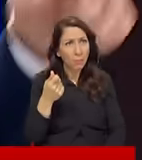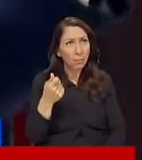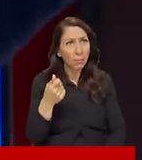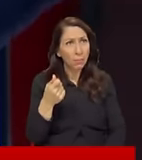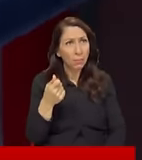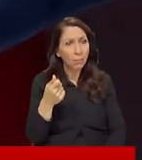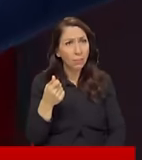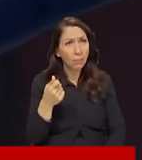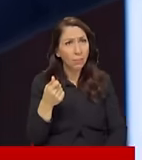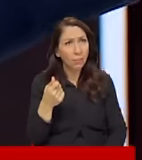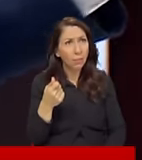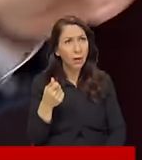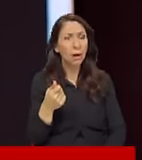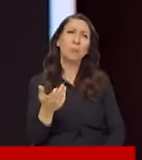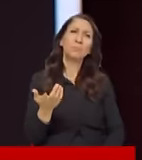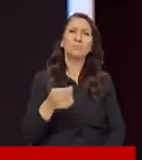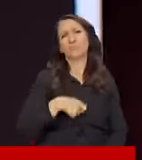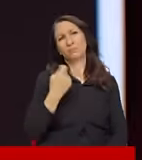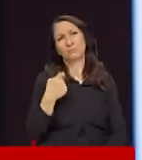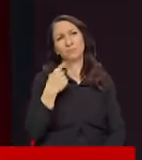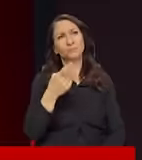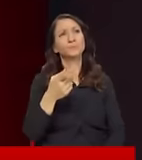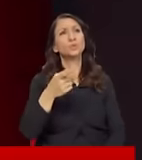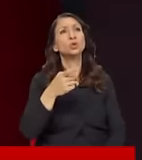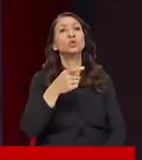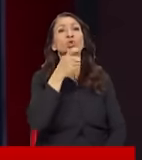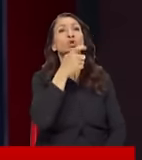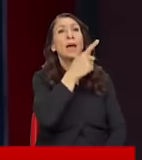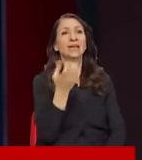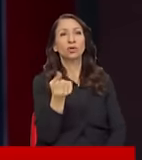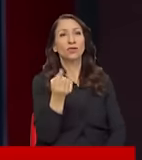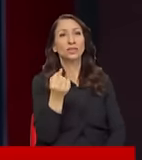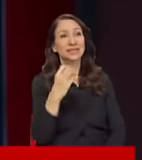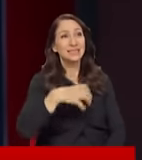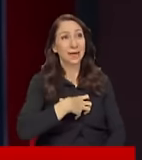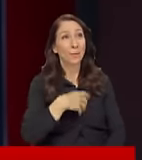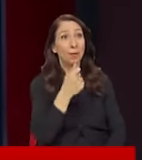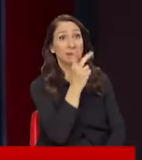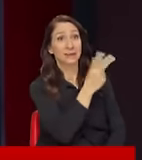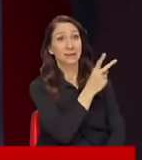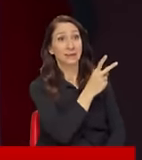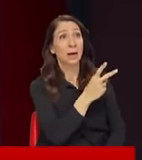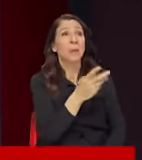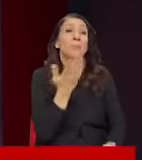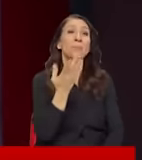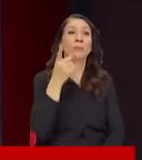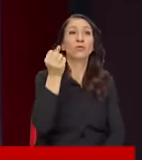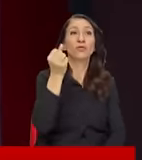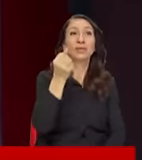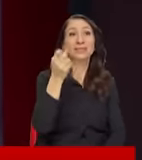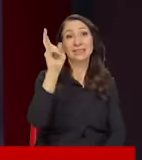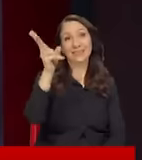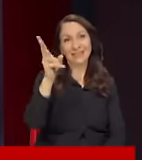Yani atıyorum işte Sultanahmet köftecisinin sahibinin parası, bilmem ne